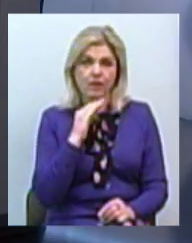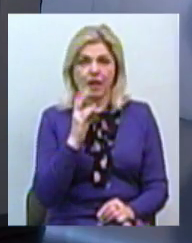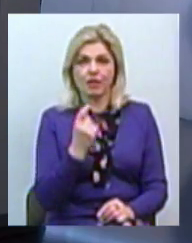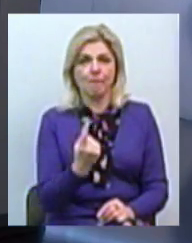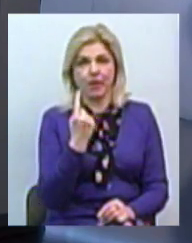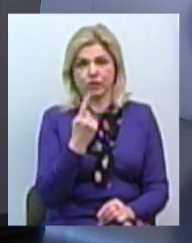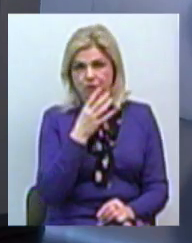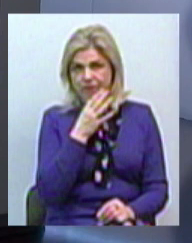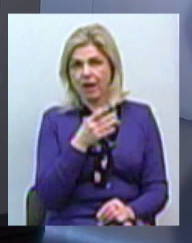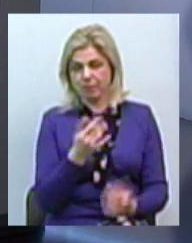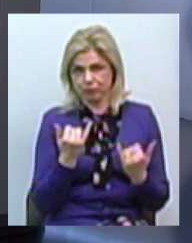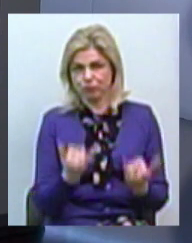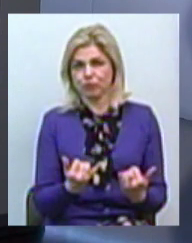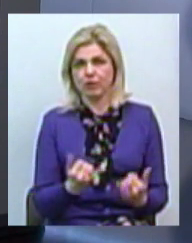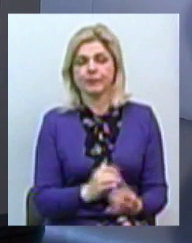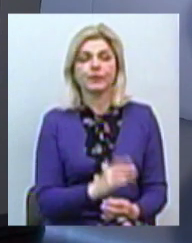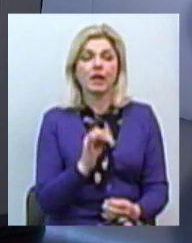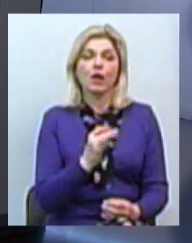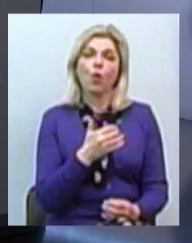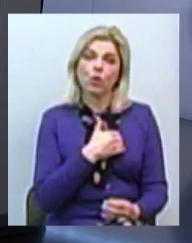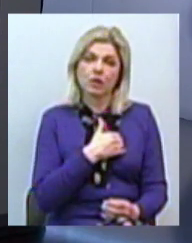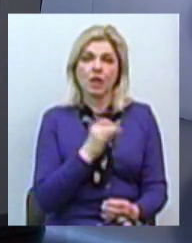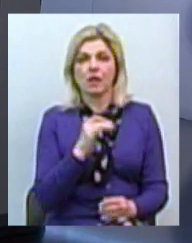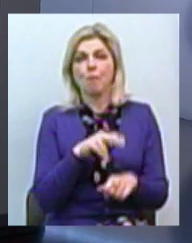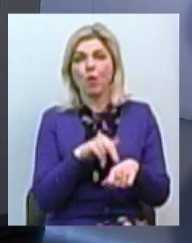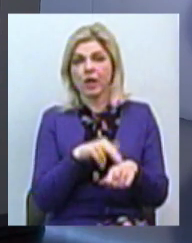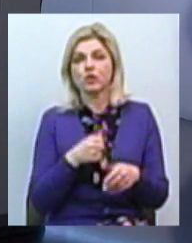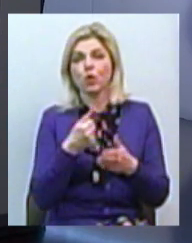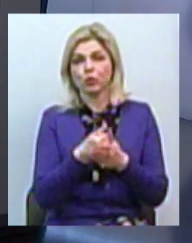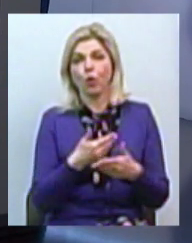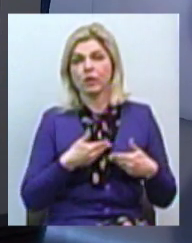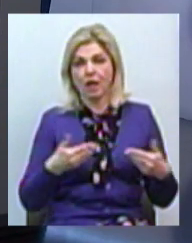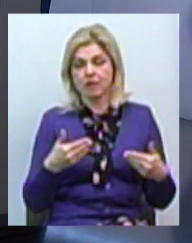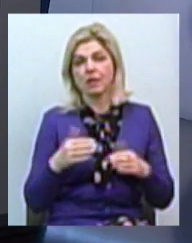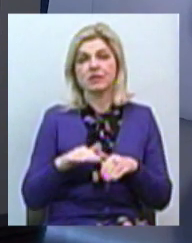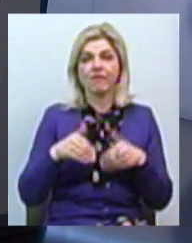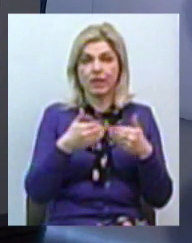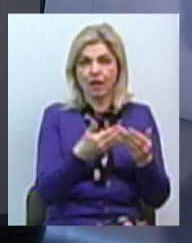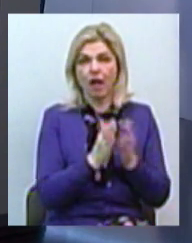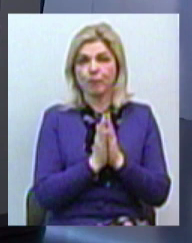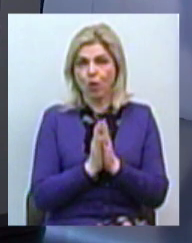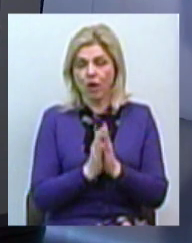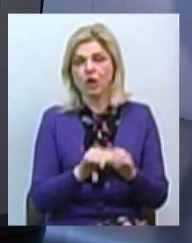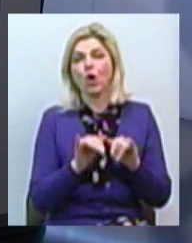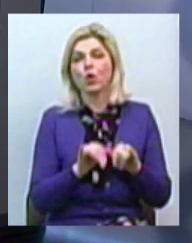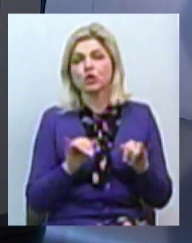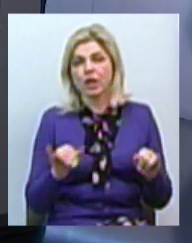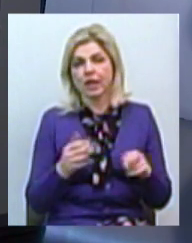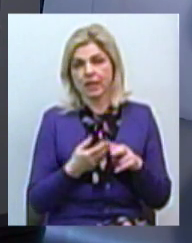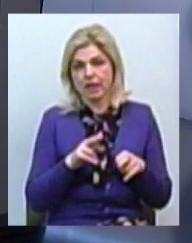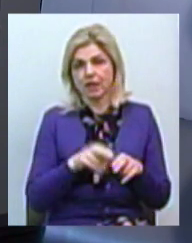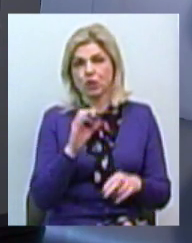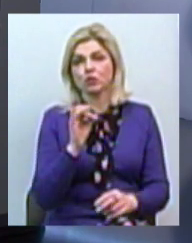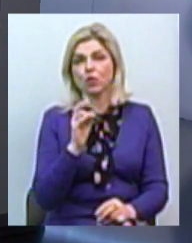скажімо так. І ми хотіли б, і поліція до нас зверталась також з проханням розширити цей строк